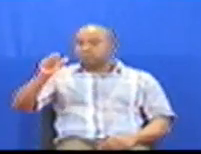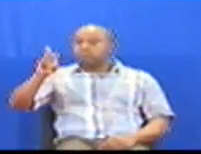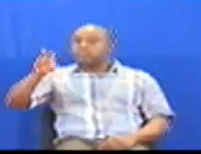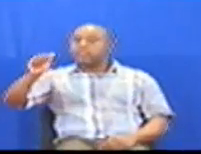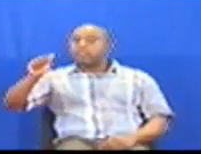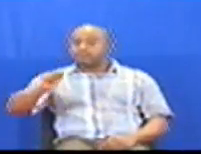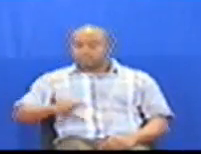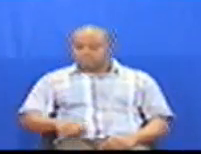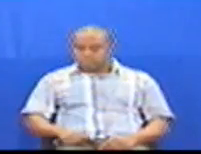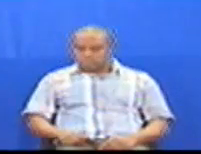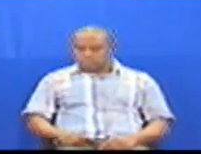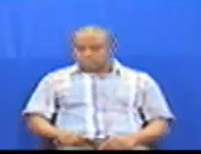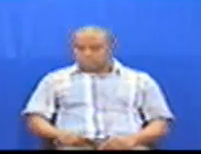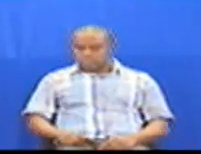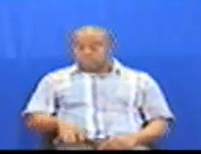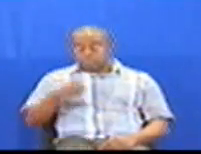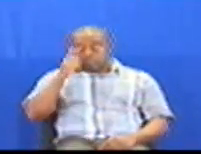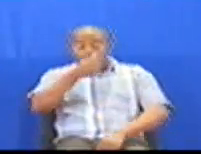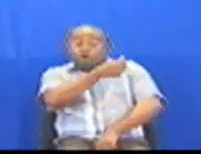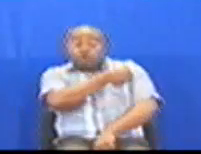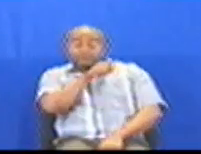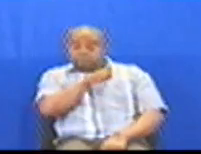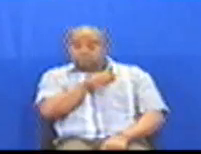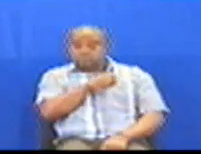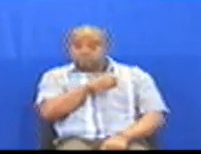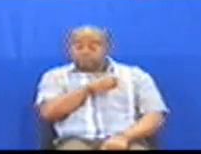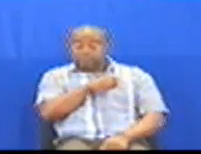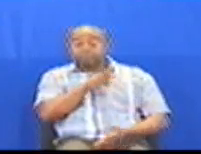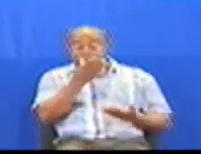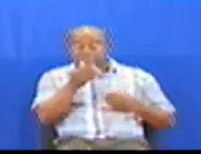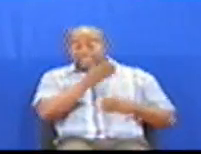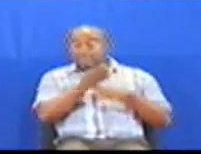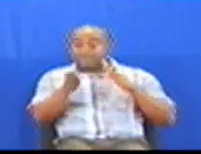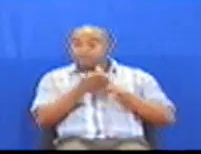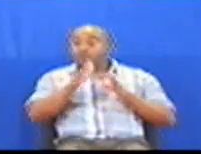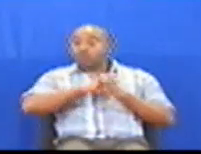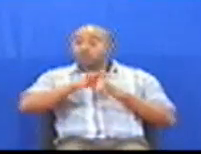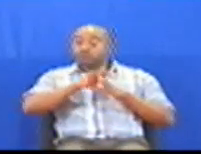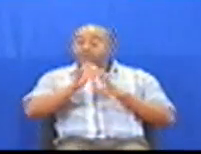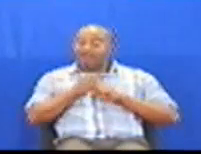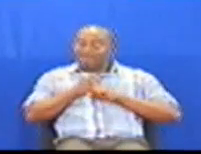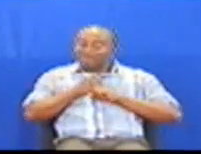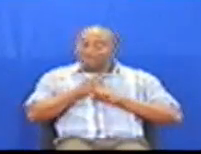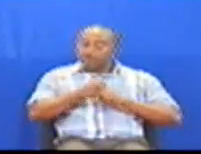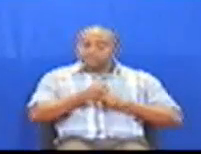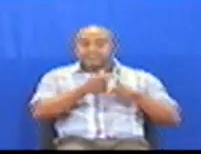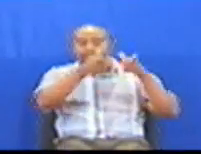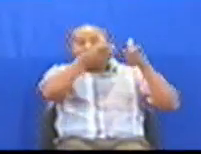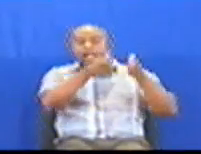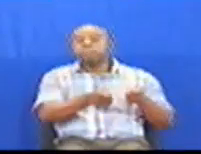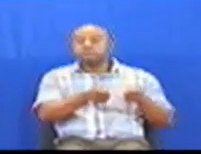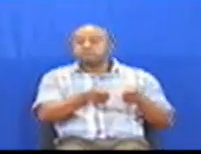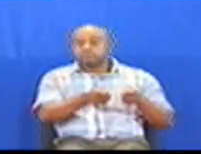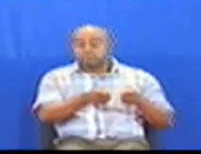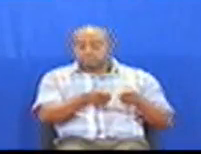kwamba hospitali ile imejengwa kwa force account, jambo ambalo ni nzuri kabisa, gharama ilikuwa ni ndogo, lakini kuna baadhi ya